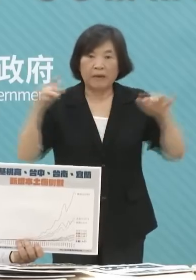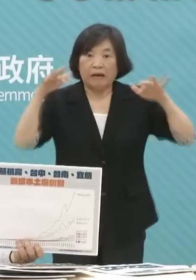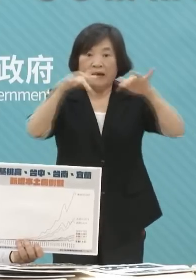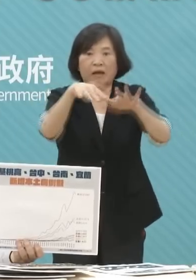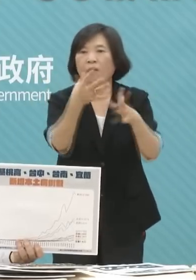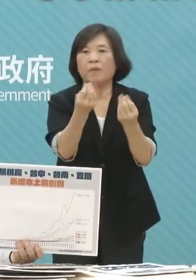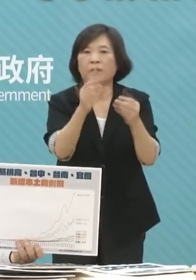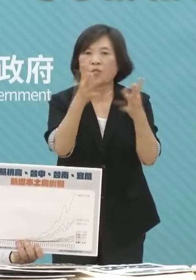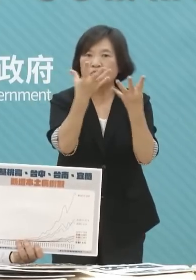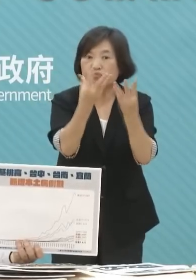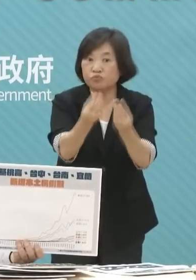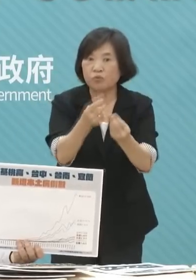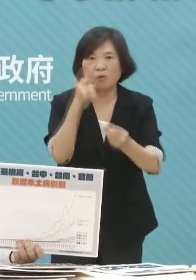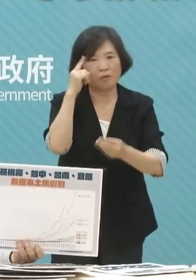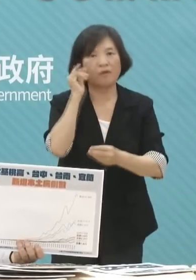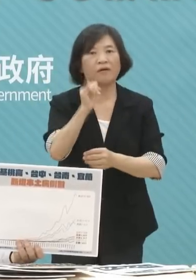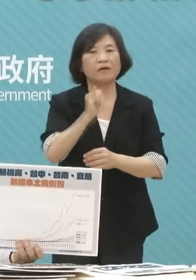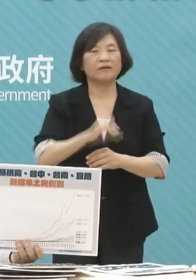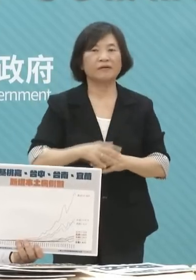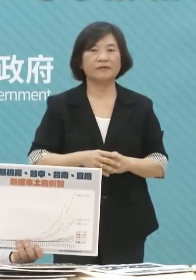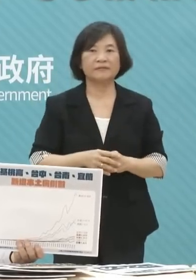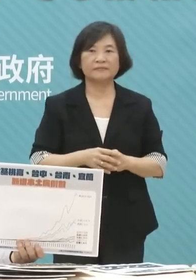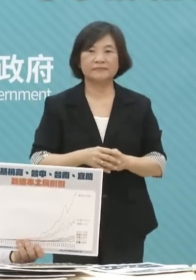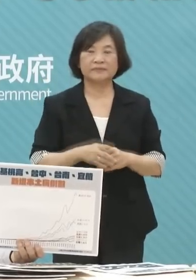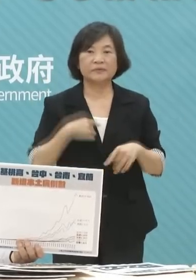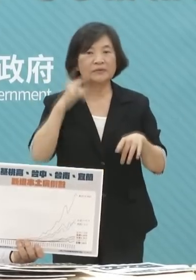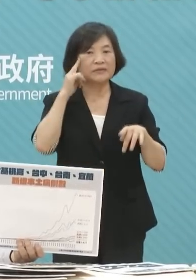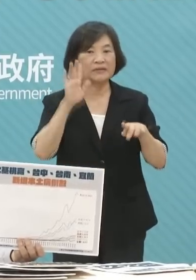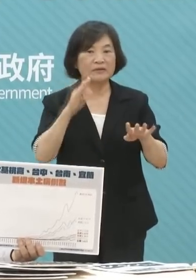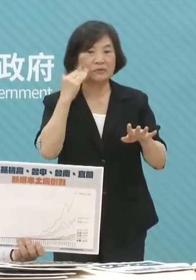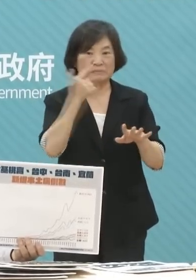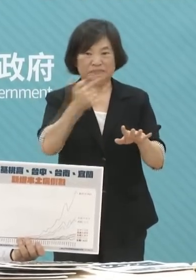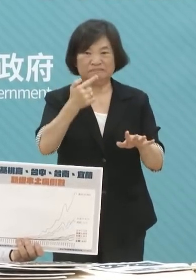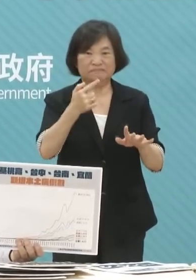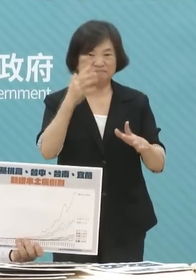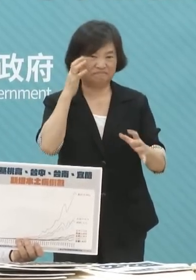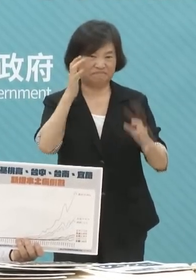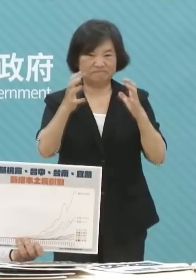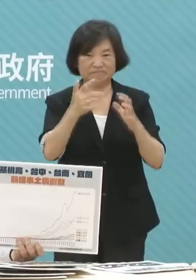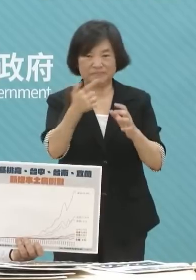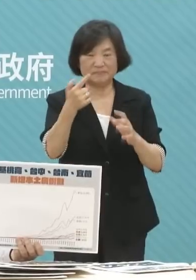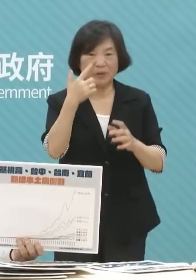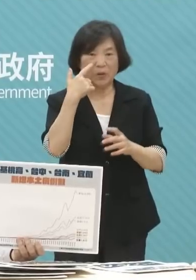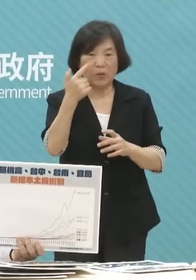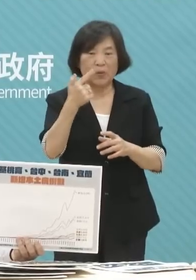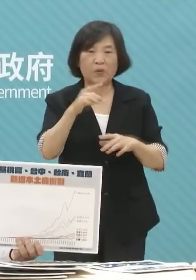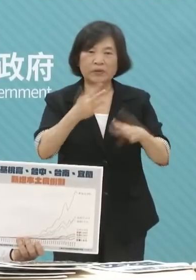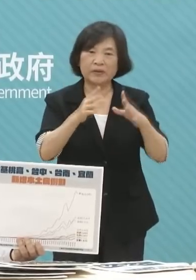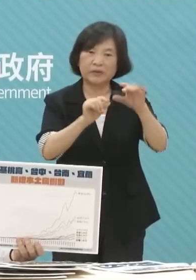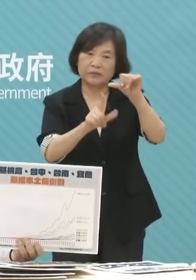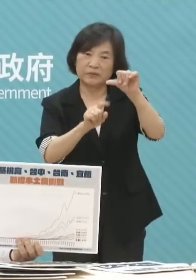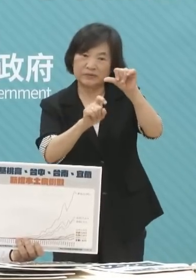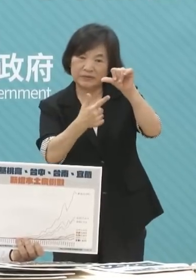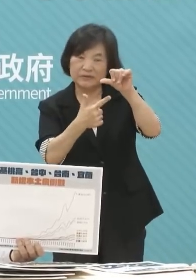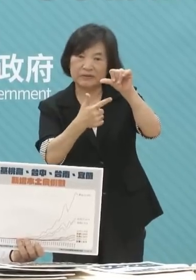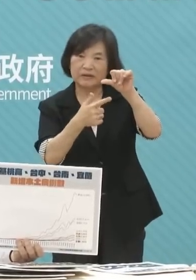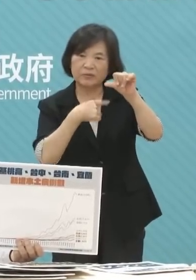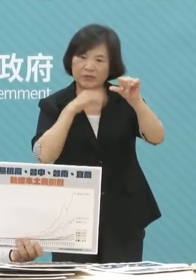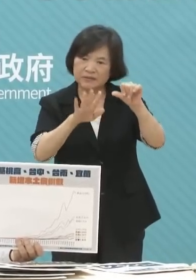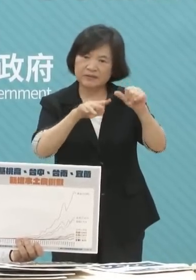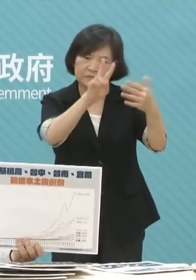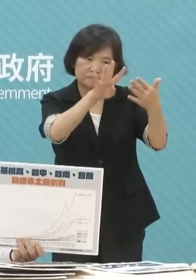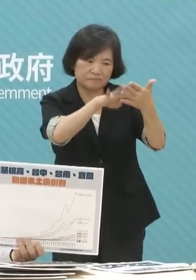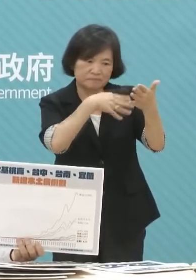降，所以估计这个 pick 你知道红红会往后一点，本来预计是5月16号，现在看从图形上看起